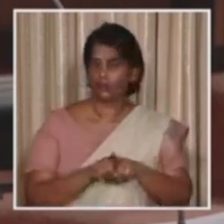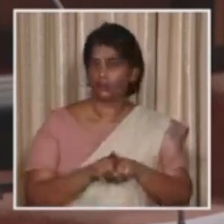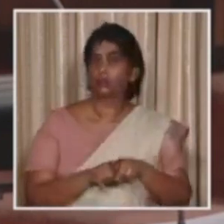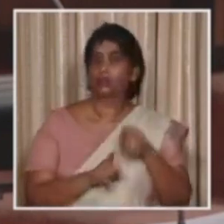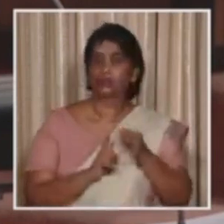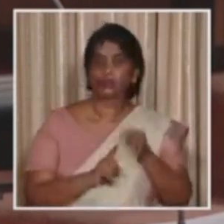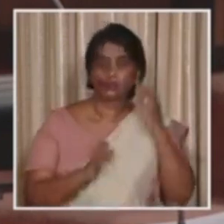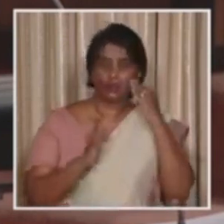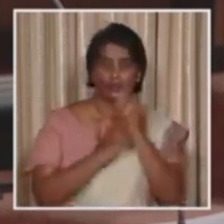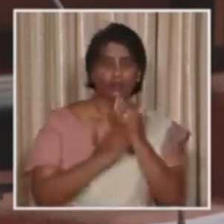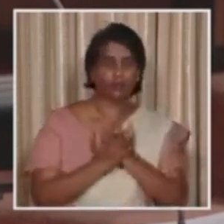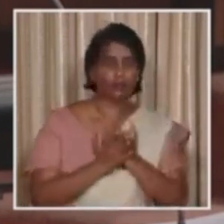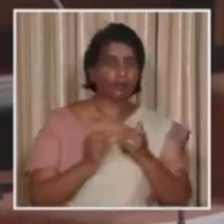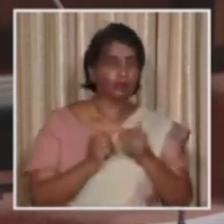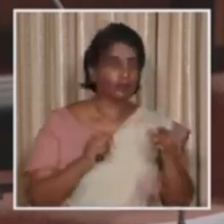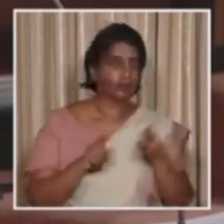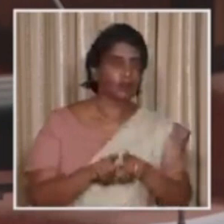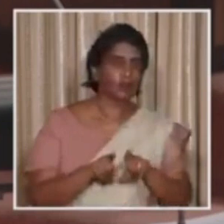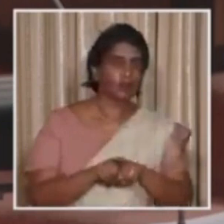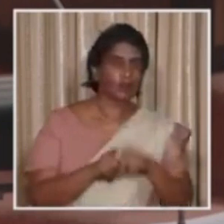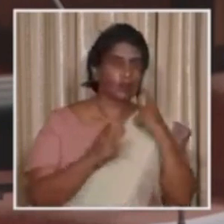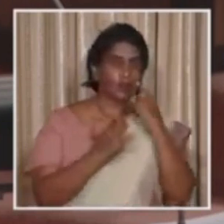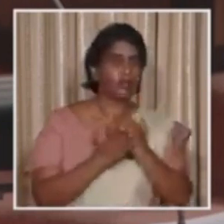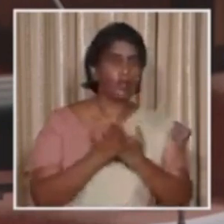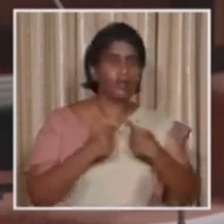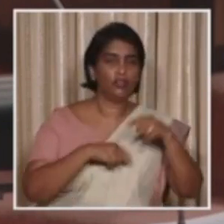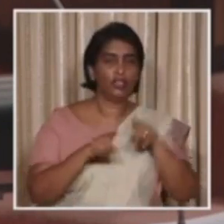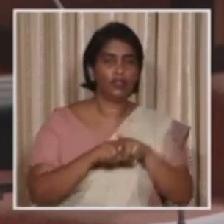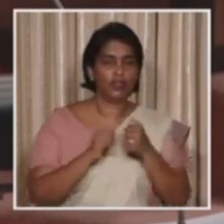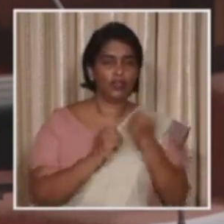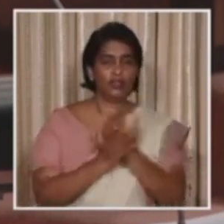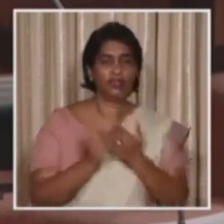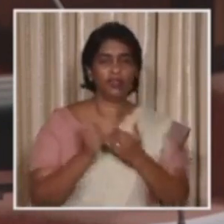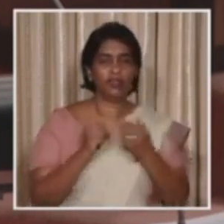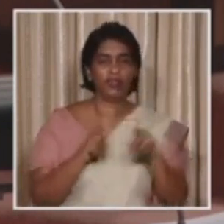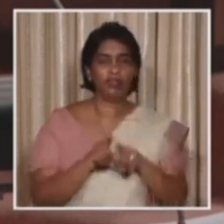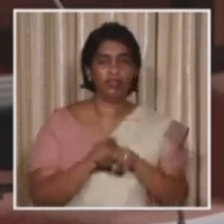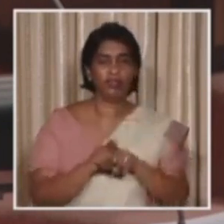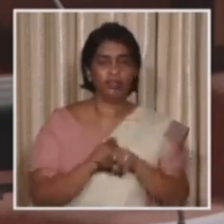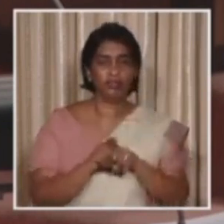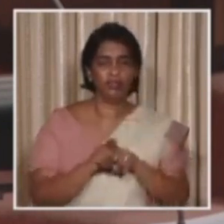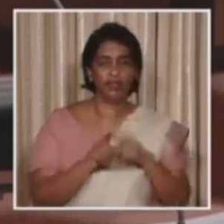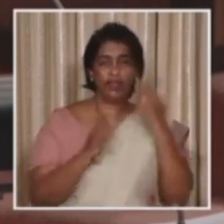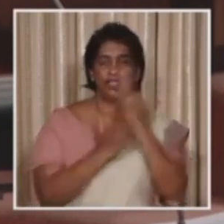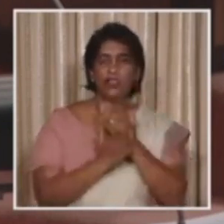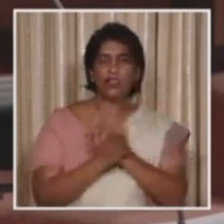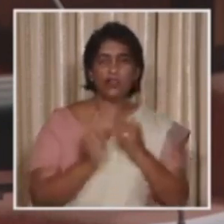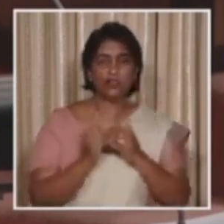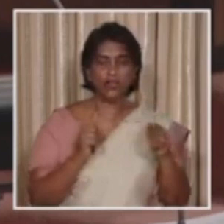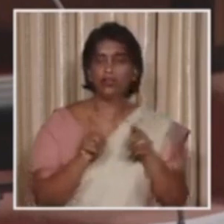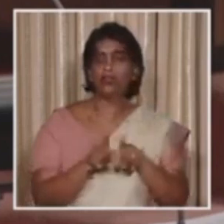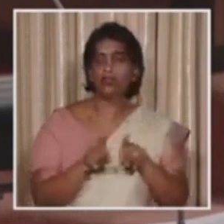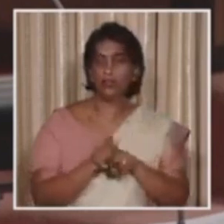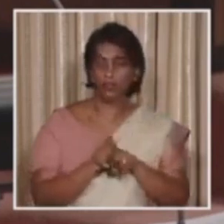அதிகாரிகள் பின்பற்றுகிறார்களா என்று ஒரு சந்தேகம் வருகிறது. அவர் நிறுத்த வேண்டும் என்று சொன்னாலும் கூட அதை அவர்கள் நிறுத்த முடியாத